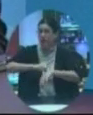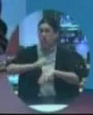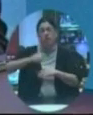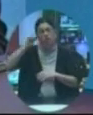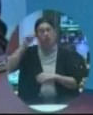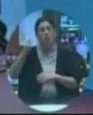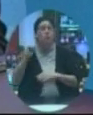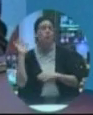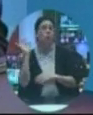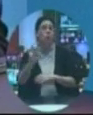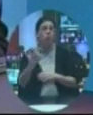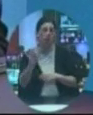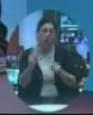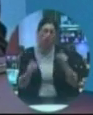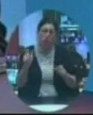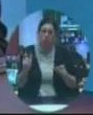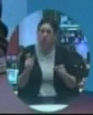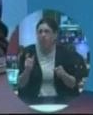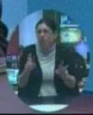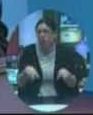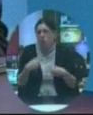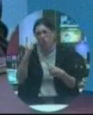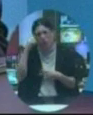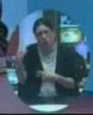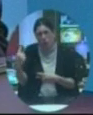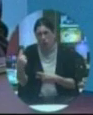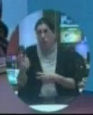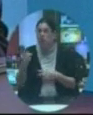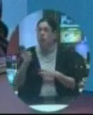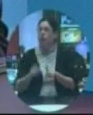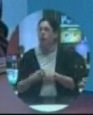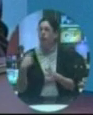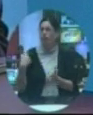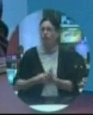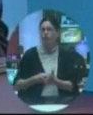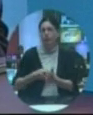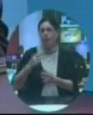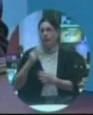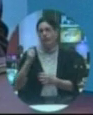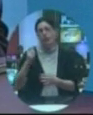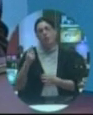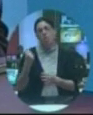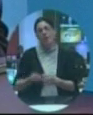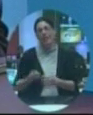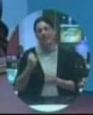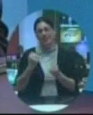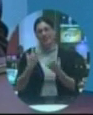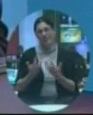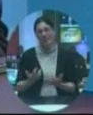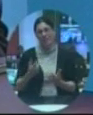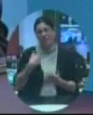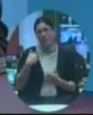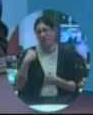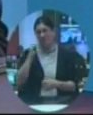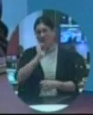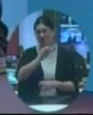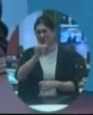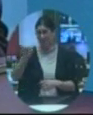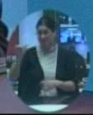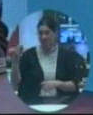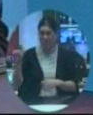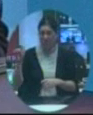שפוגע בחסרי ישע הוא ישלם מחיר כבד. ואני פונה פה